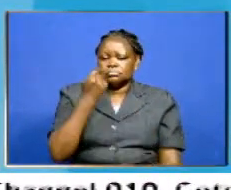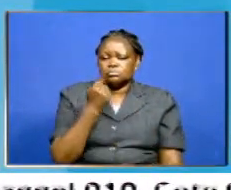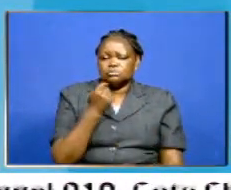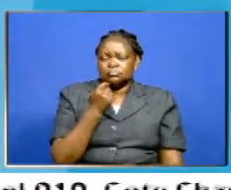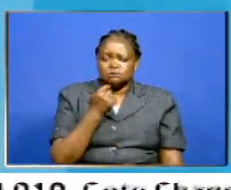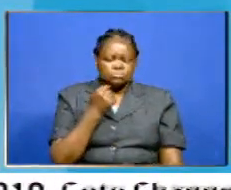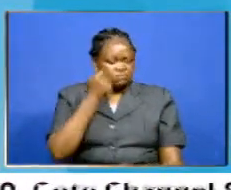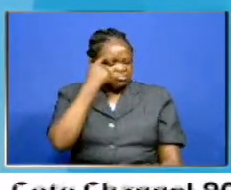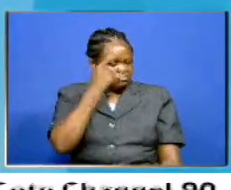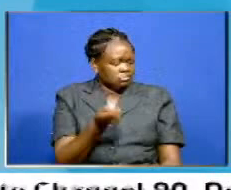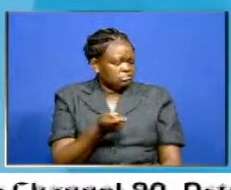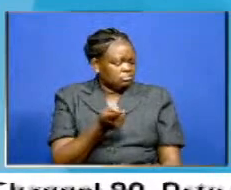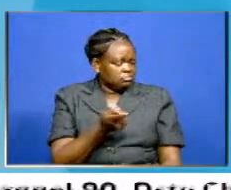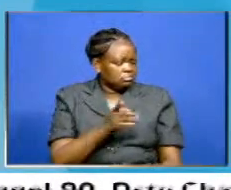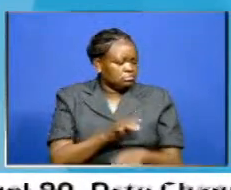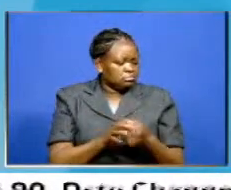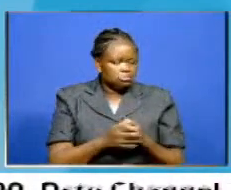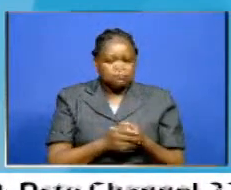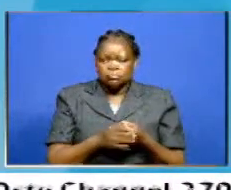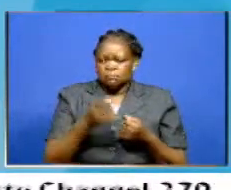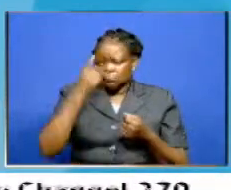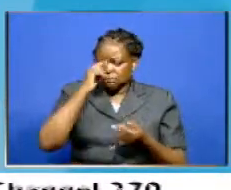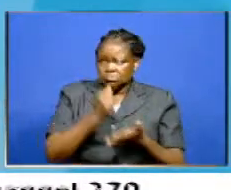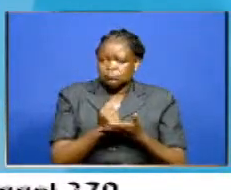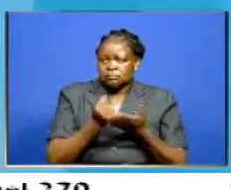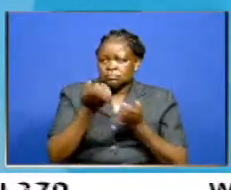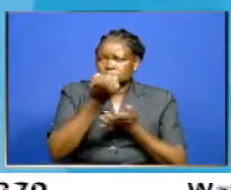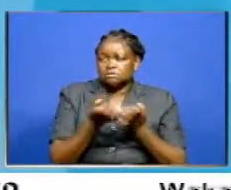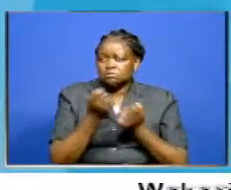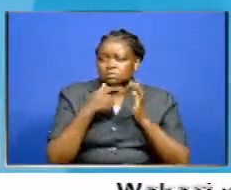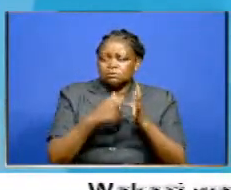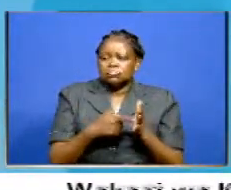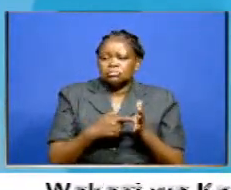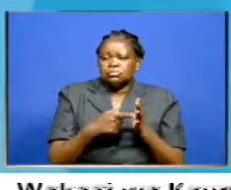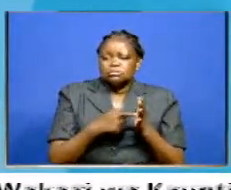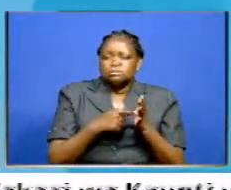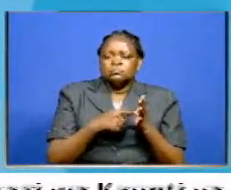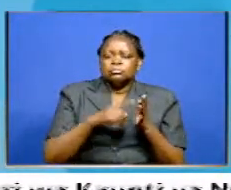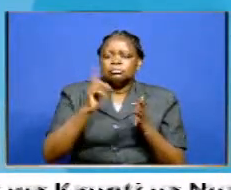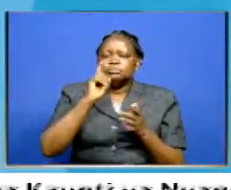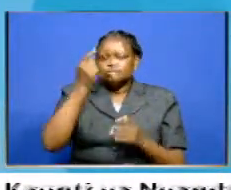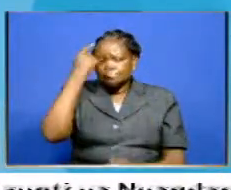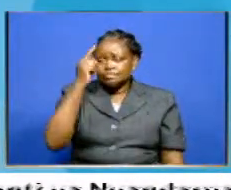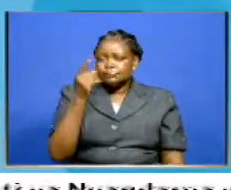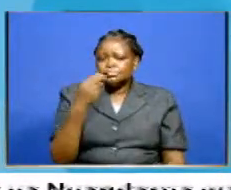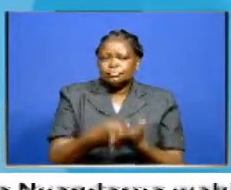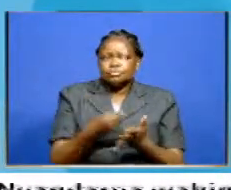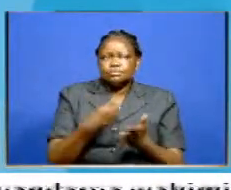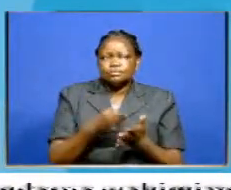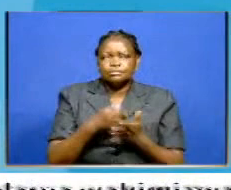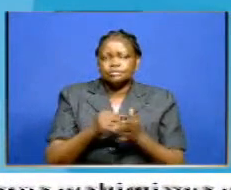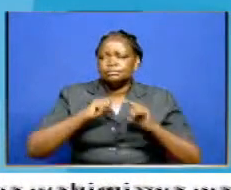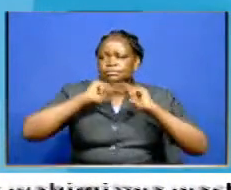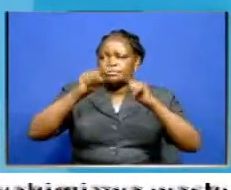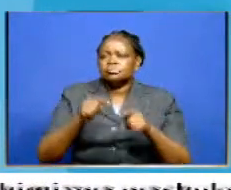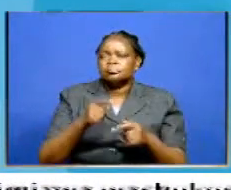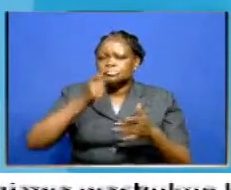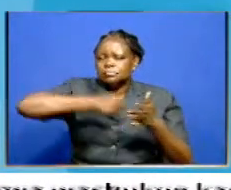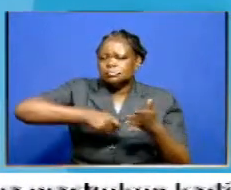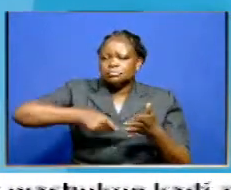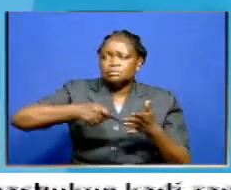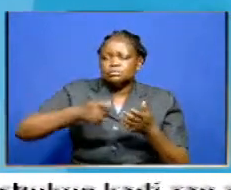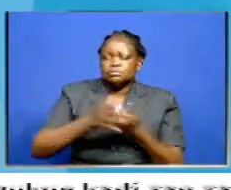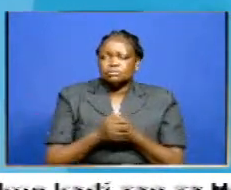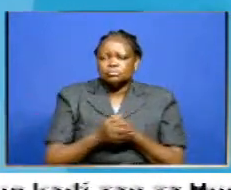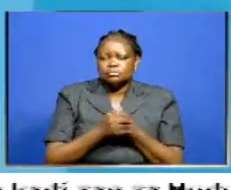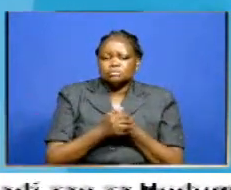nini? Za kusaidia uchumi. Kwa mfano, tulikuwa tunaona waziri wa fedha alikuwa anaenda kusign